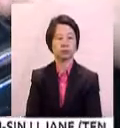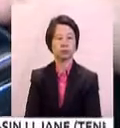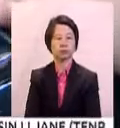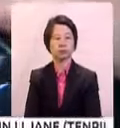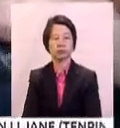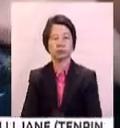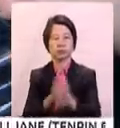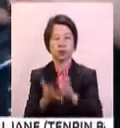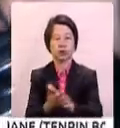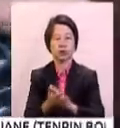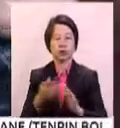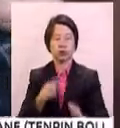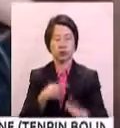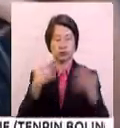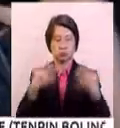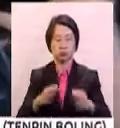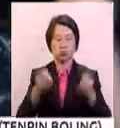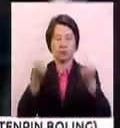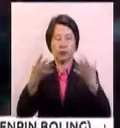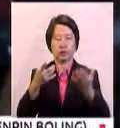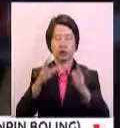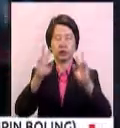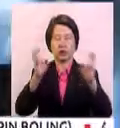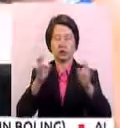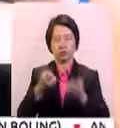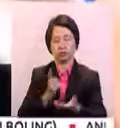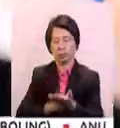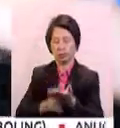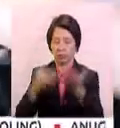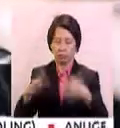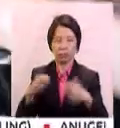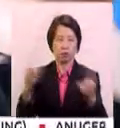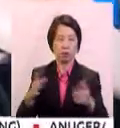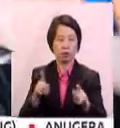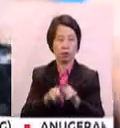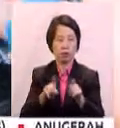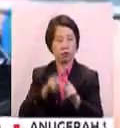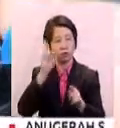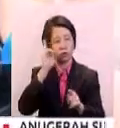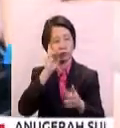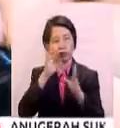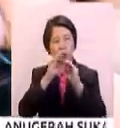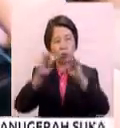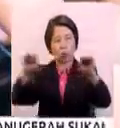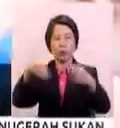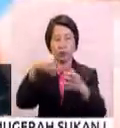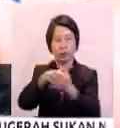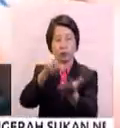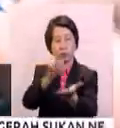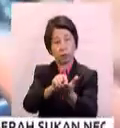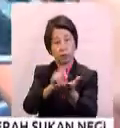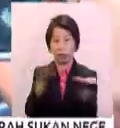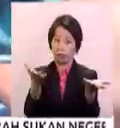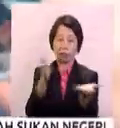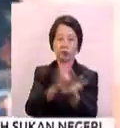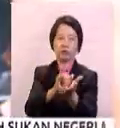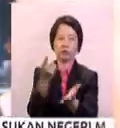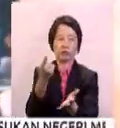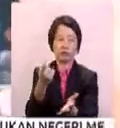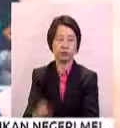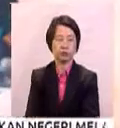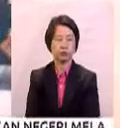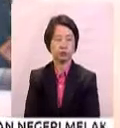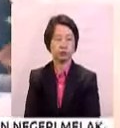Jadi kita telah pun berbincang banyak isu seperti yang telah pun diwal-walkan dalam media lah. Itu saja. Ya. Mengenai kerja,